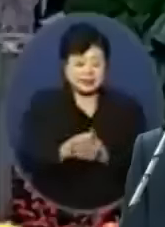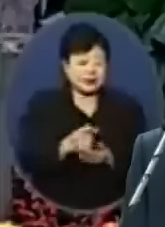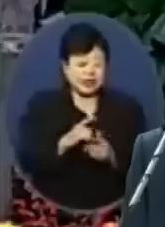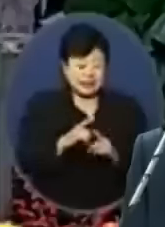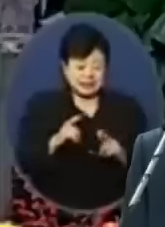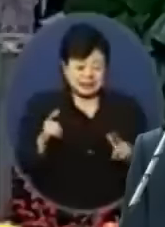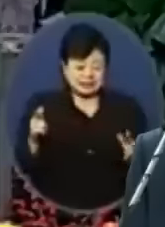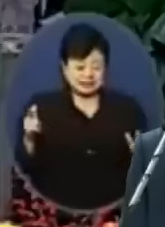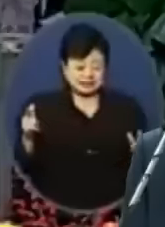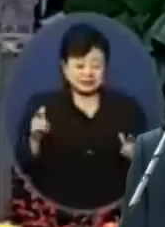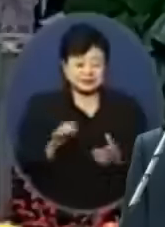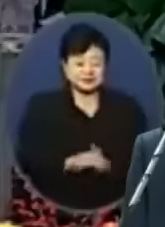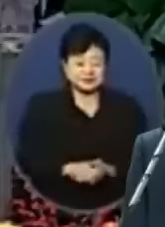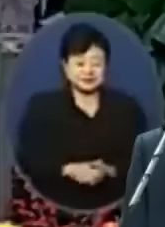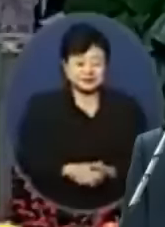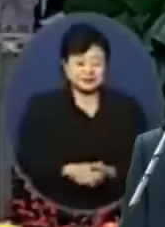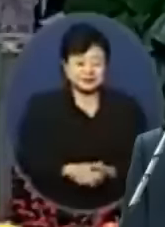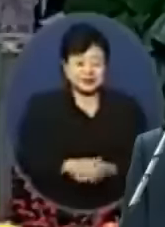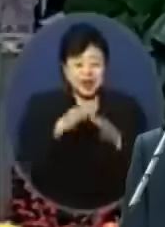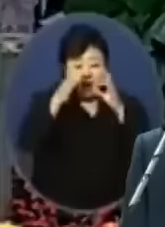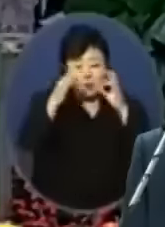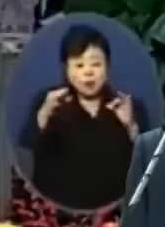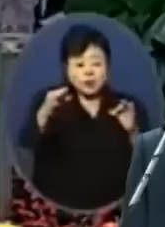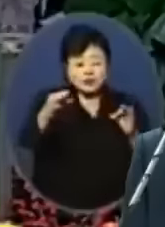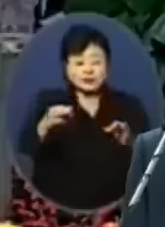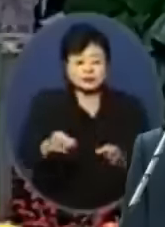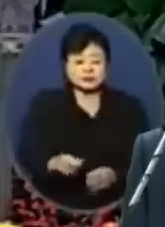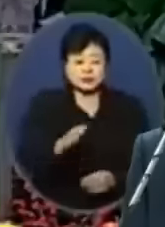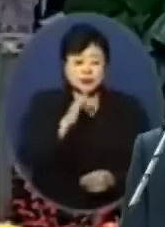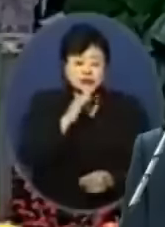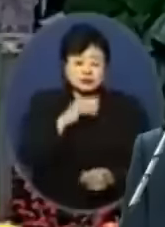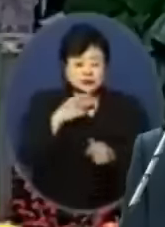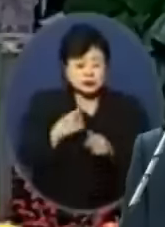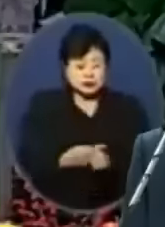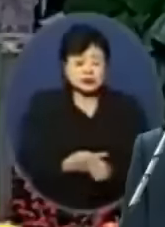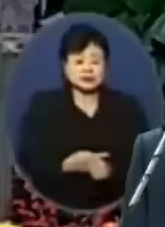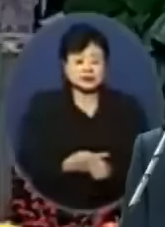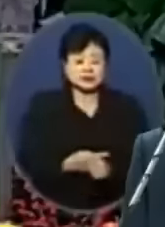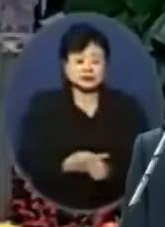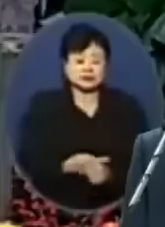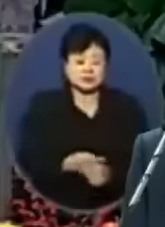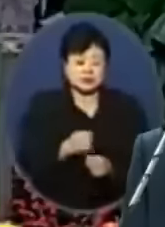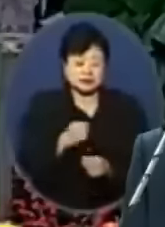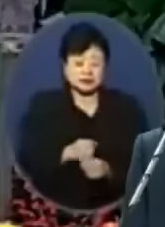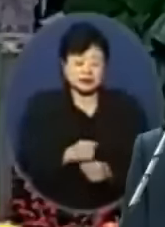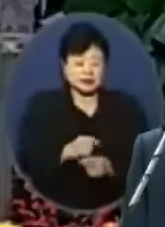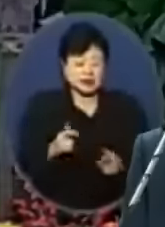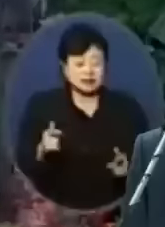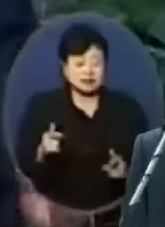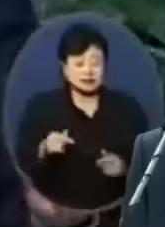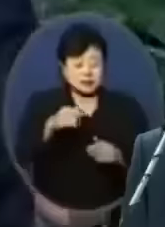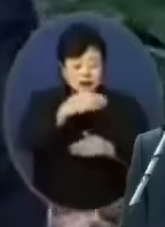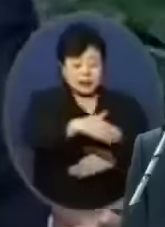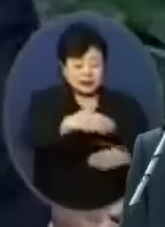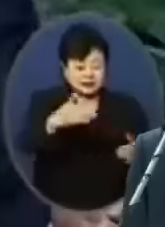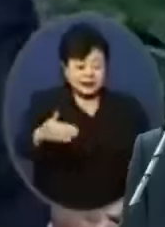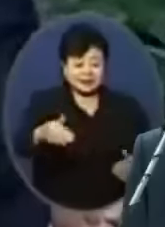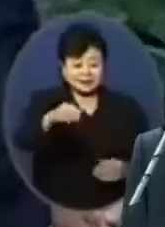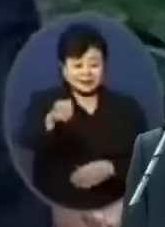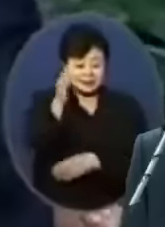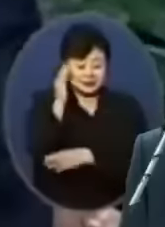것으로 말미암아 된 것이 아니니라. 우리 보이는 책상은 자연적으로 책상이 된 것이 아니고 강단은